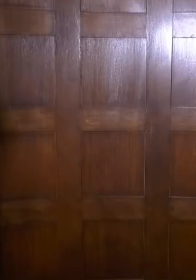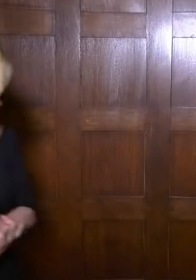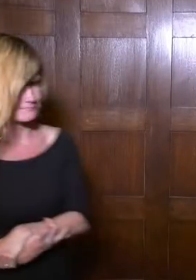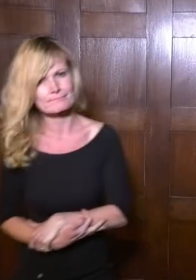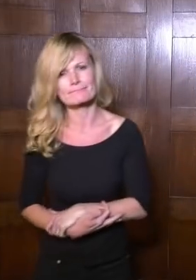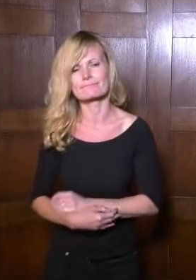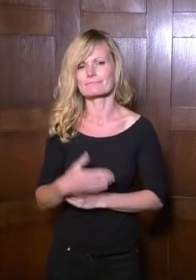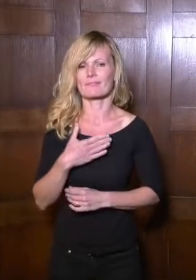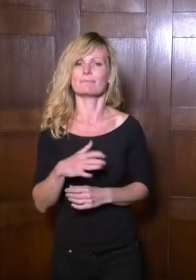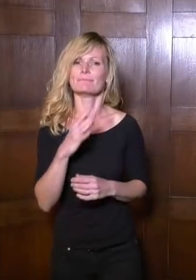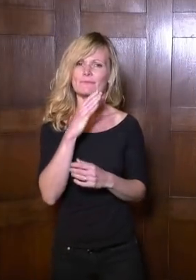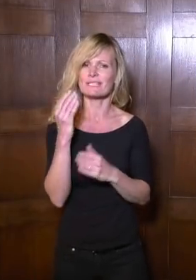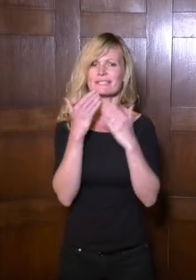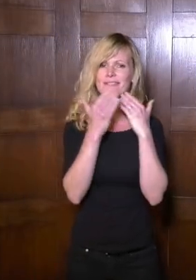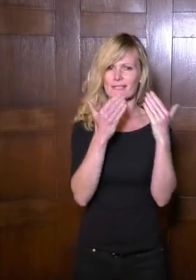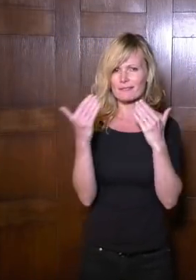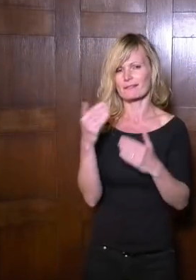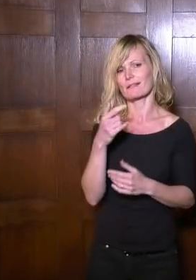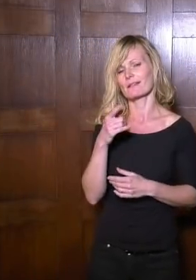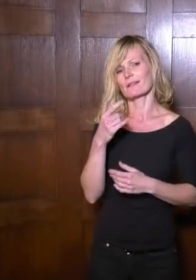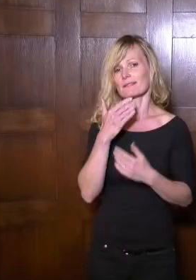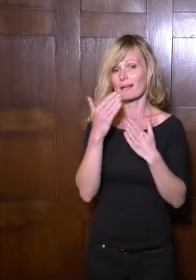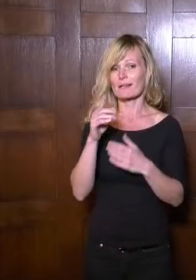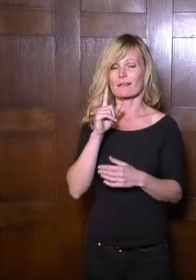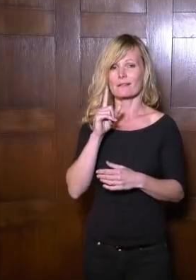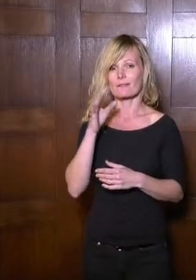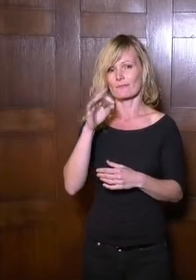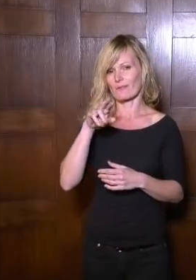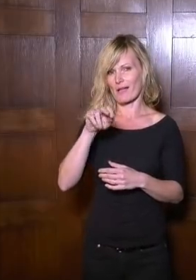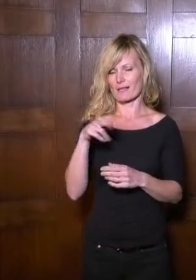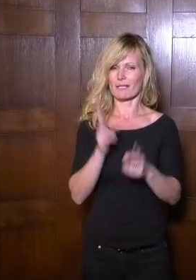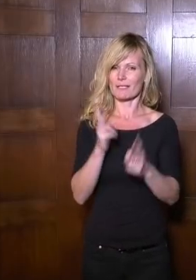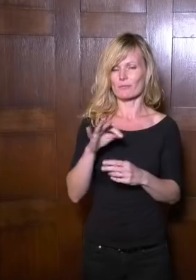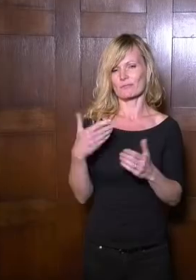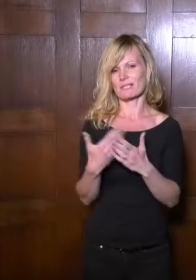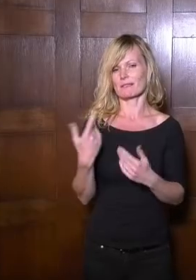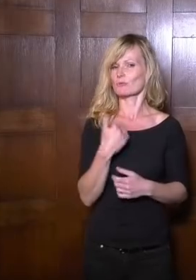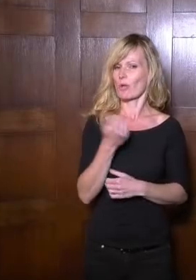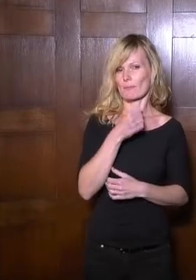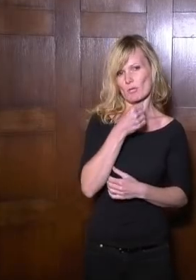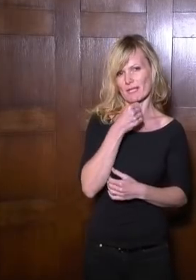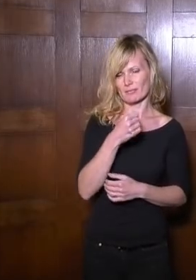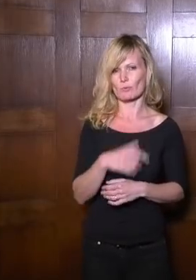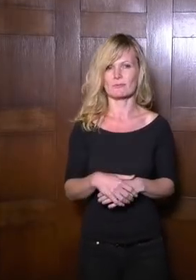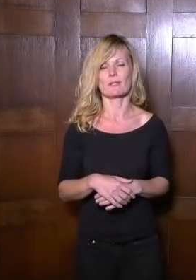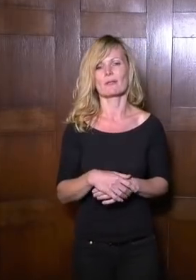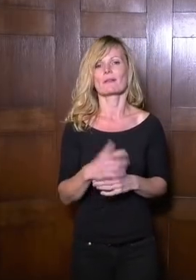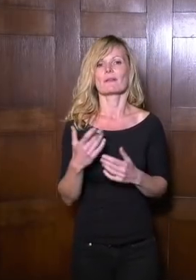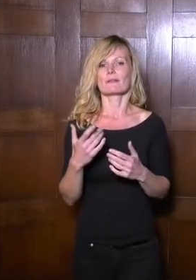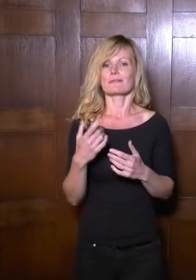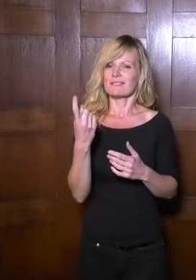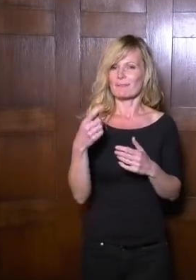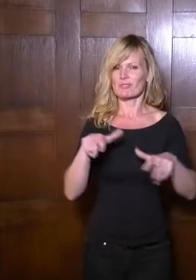und vielen Dank, Frank Richter, für diese großartige Moderation und dass Sie das so zusammengehalten